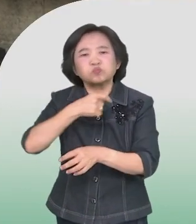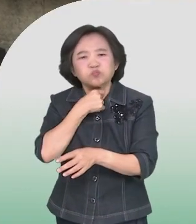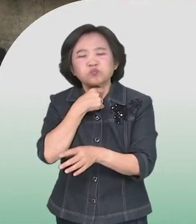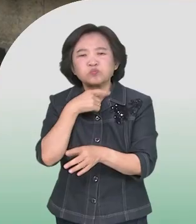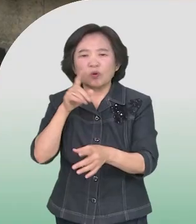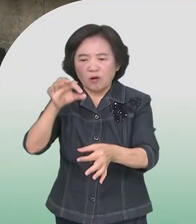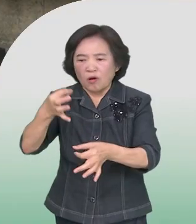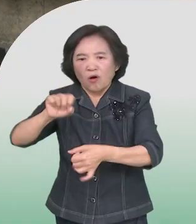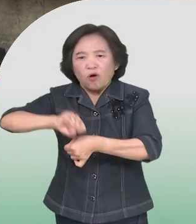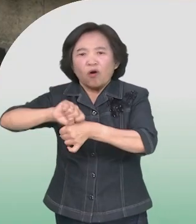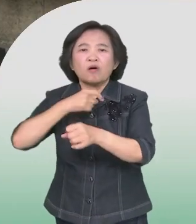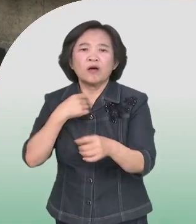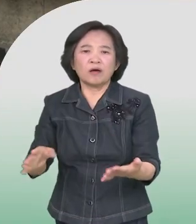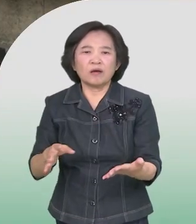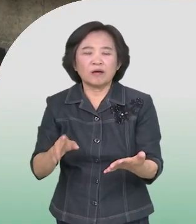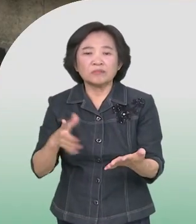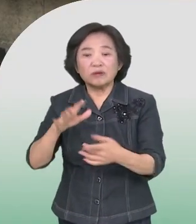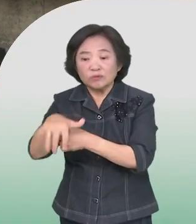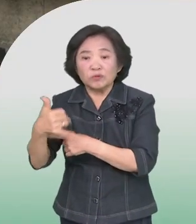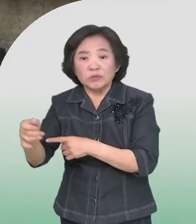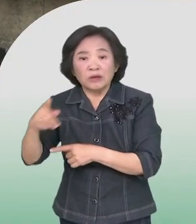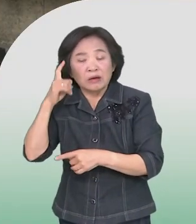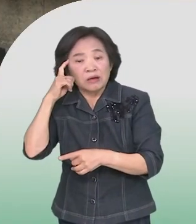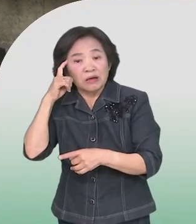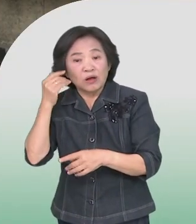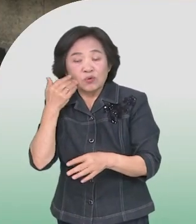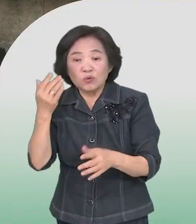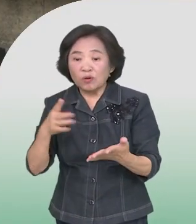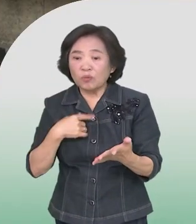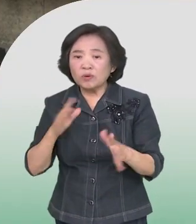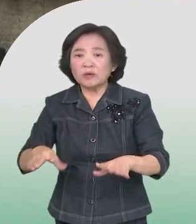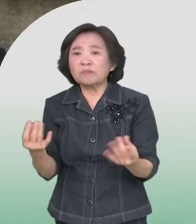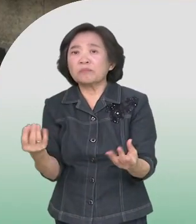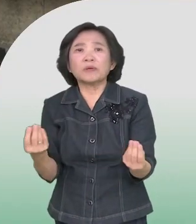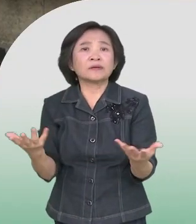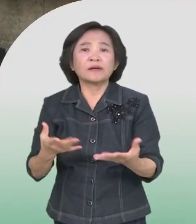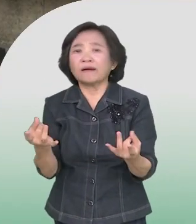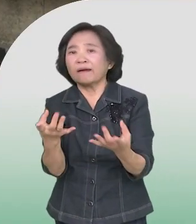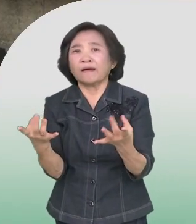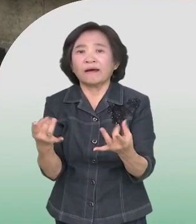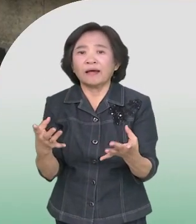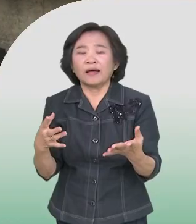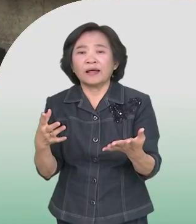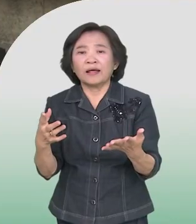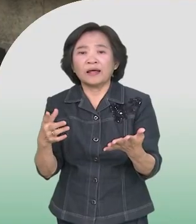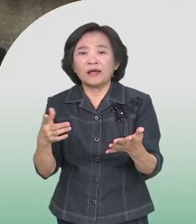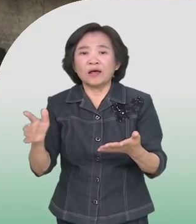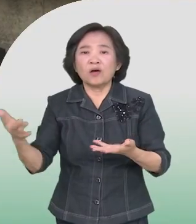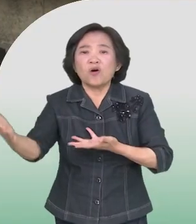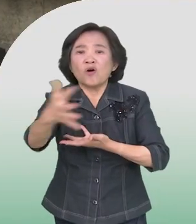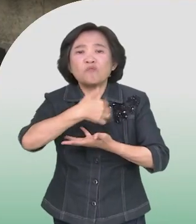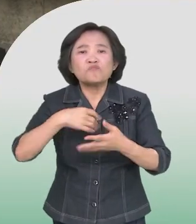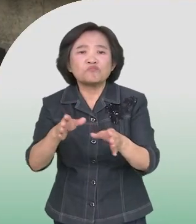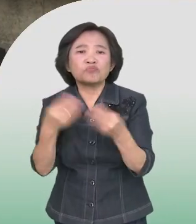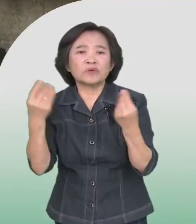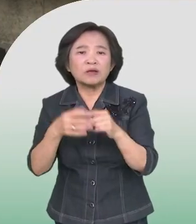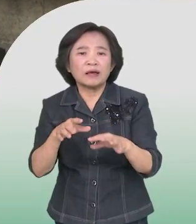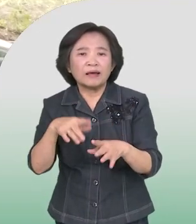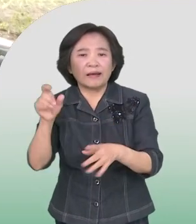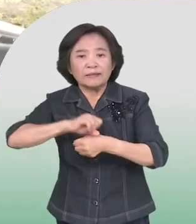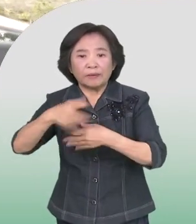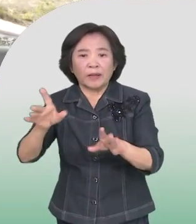班，可是相对之下，那你在农民淡季的时候，他对他这个加班会是农民的